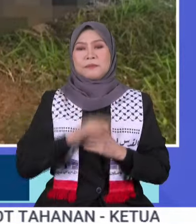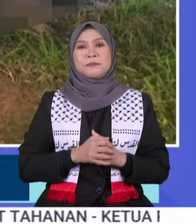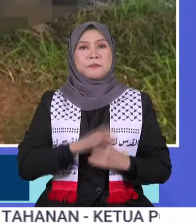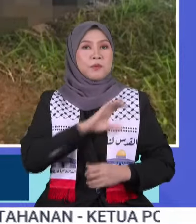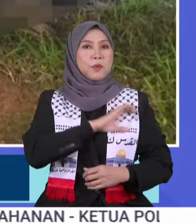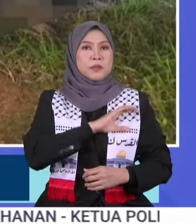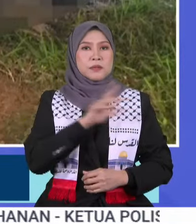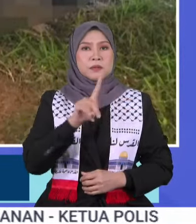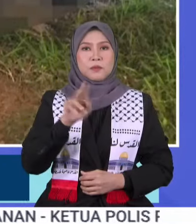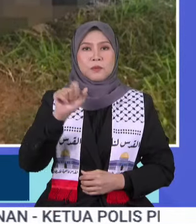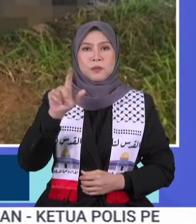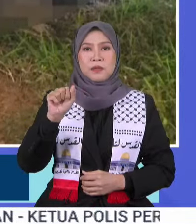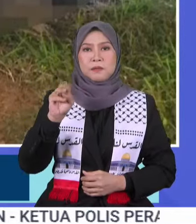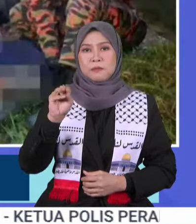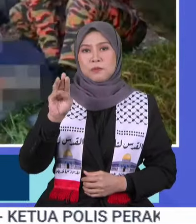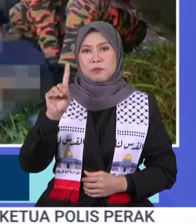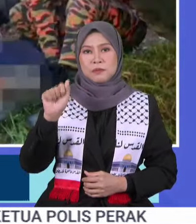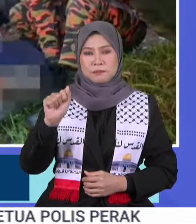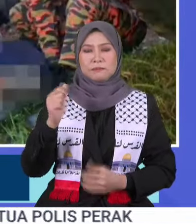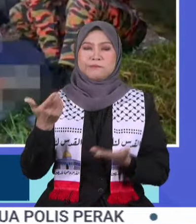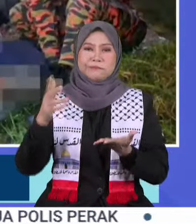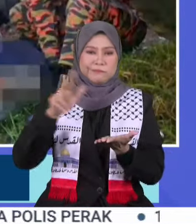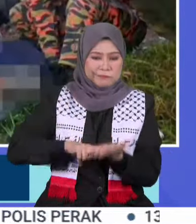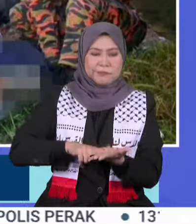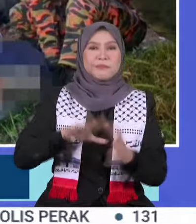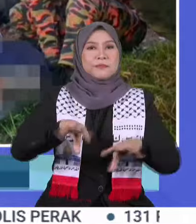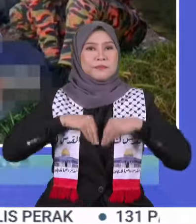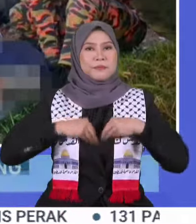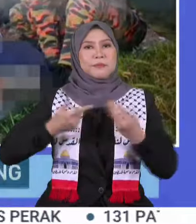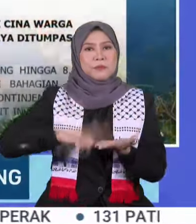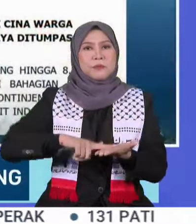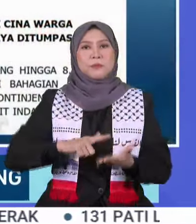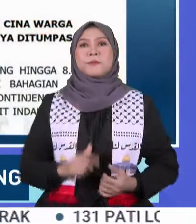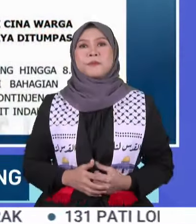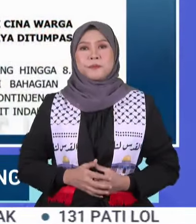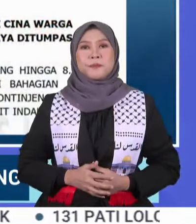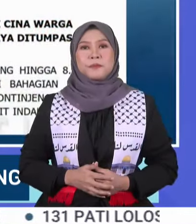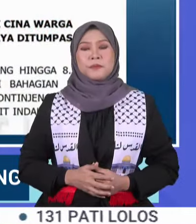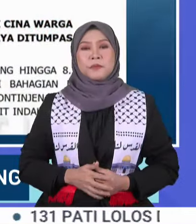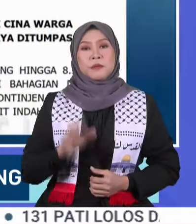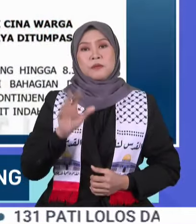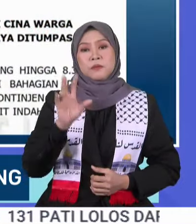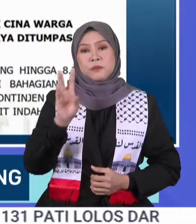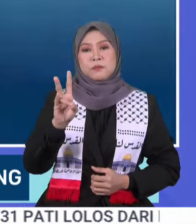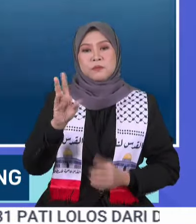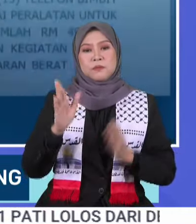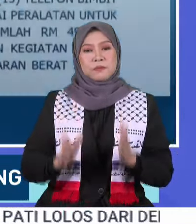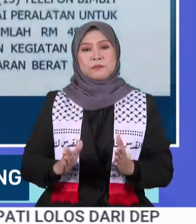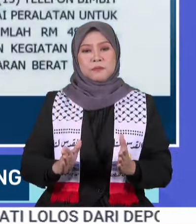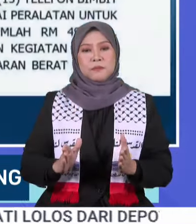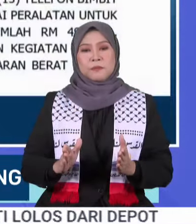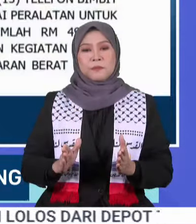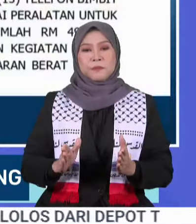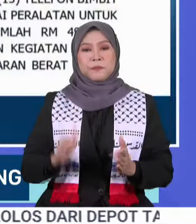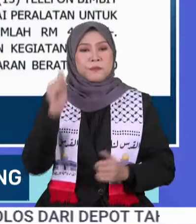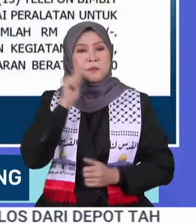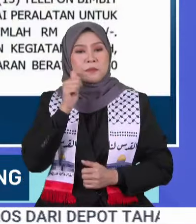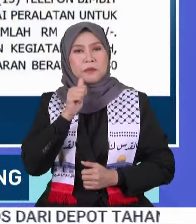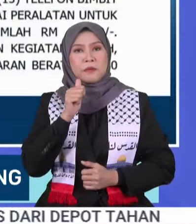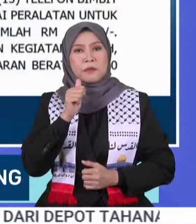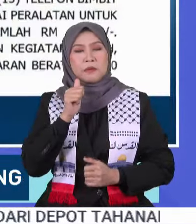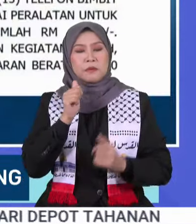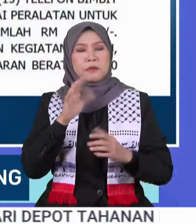Daerah Kuala Muda mengesahkan dan melaporkan kejadian. 7 wanita warga asing bersama 3 lelaki tempatan